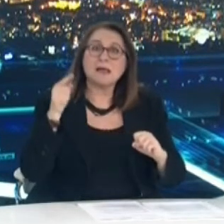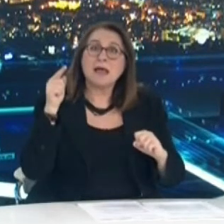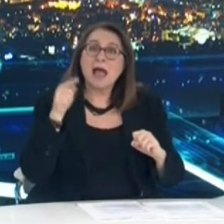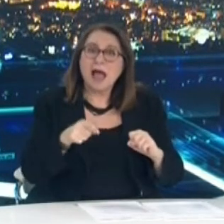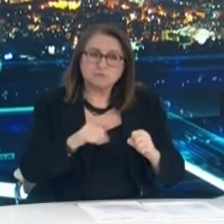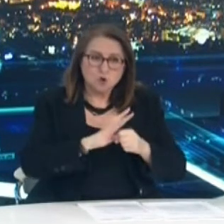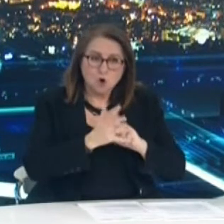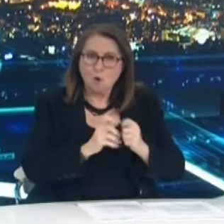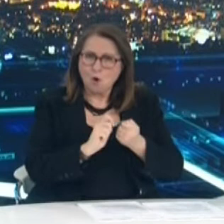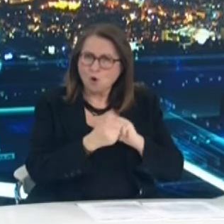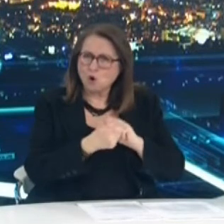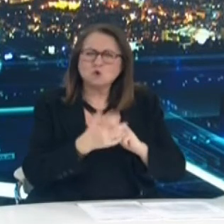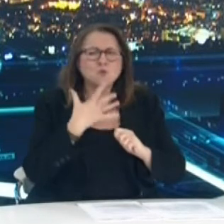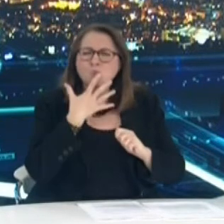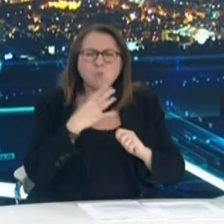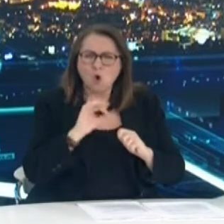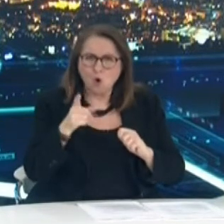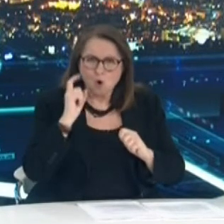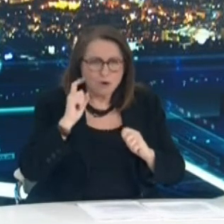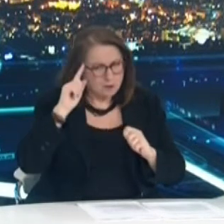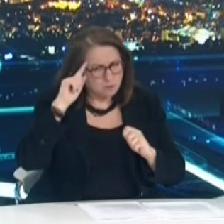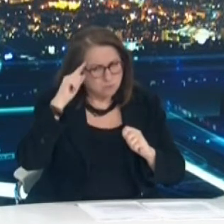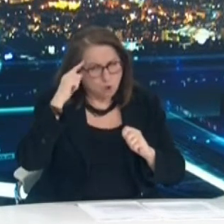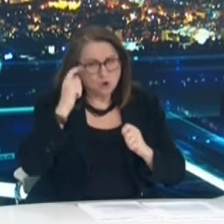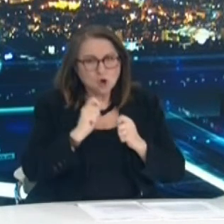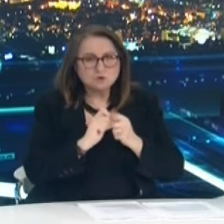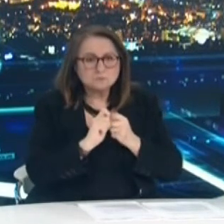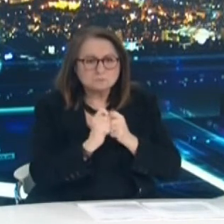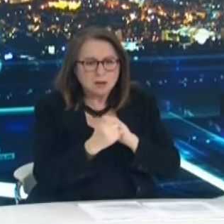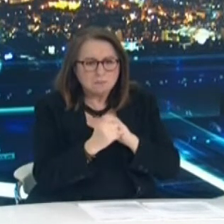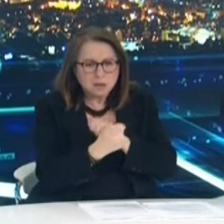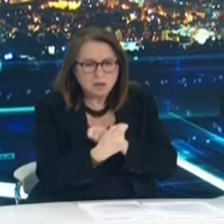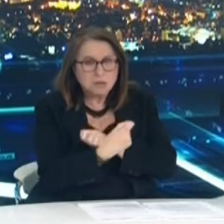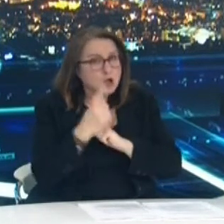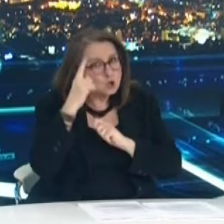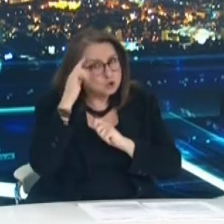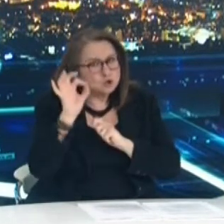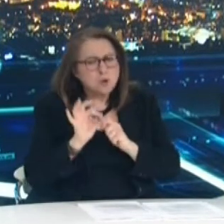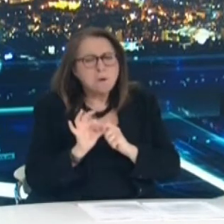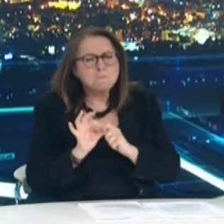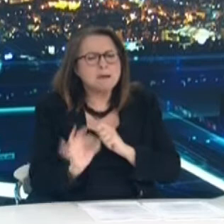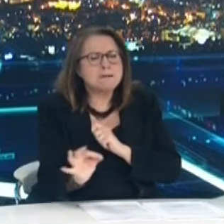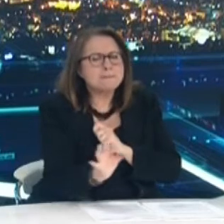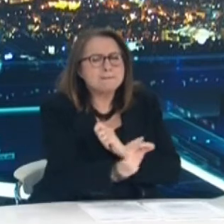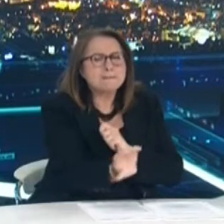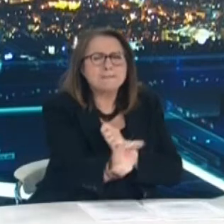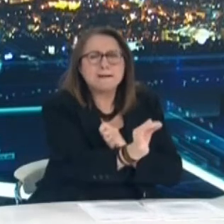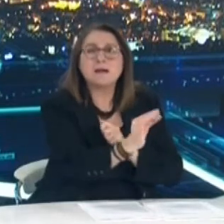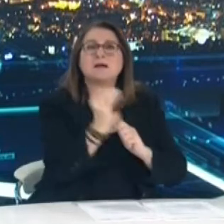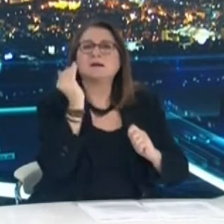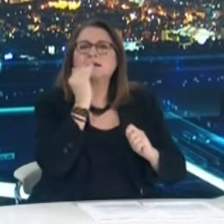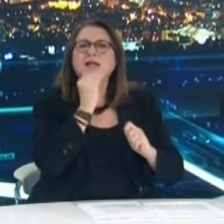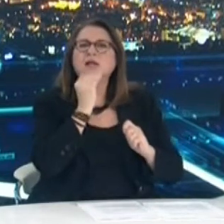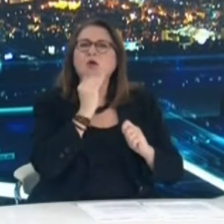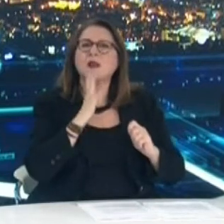μεταλλάξεις με ένα και μοναδικό σκοπό: να μπορεί να μεταδίδεται γρηγορότερα και πιο αποτελεσματικά από τον έναν άνθρωπο στο άλλο. Έτσι, οι